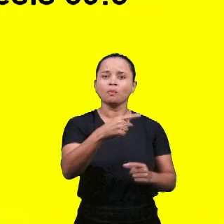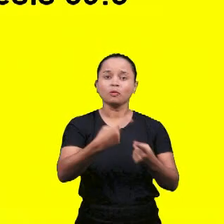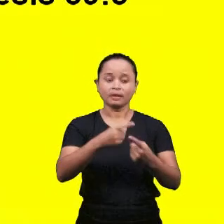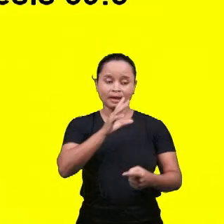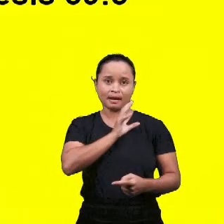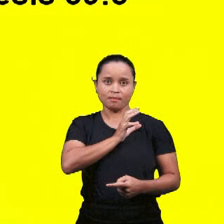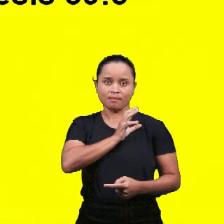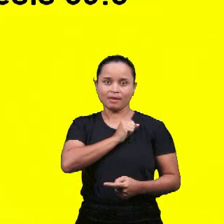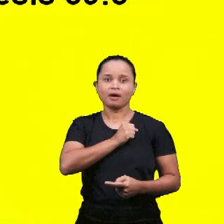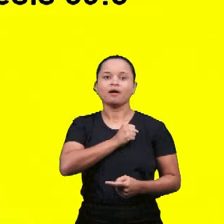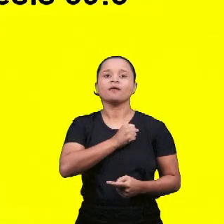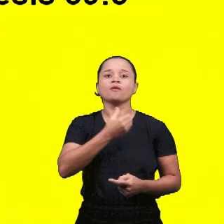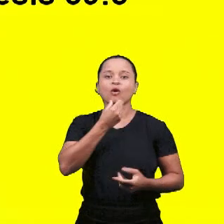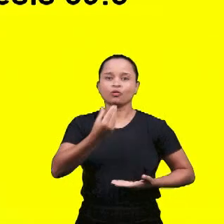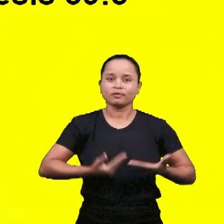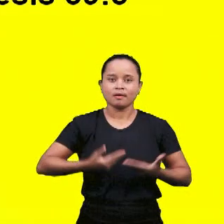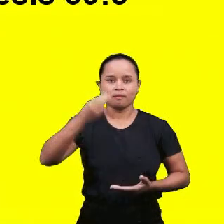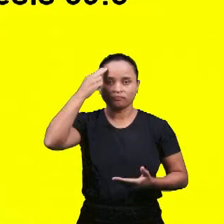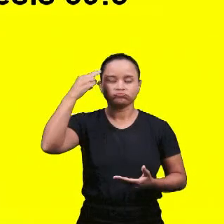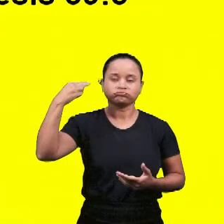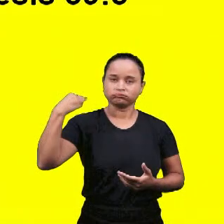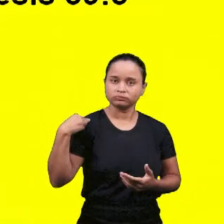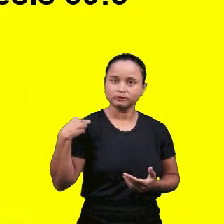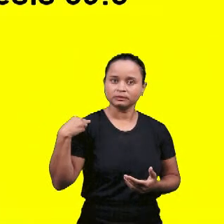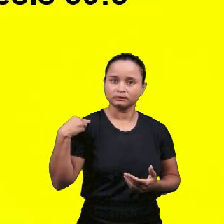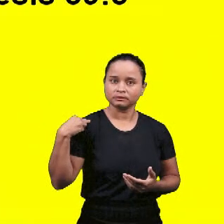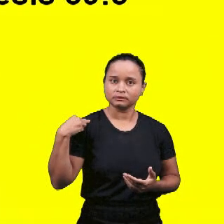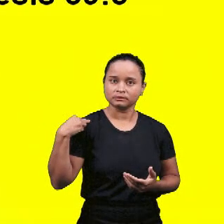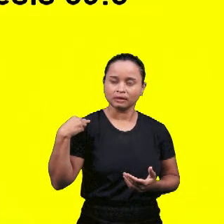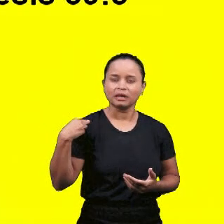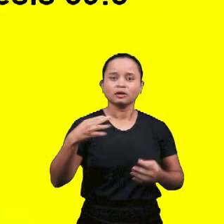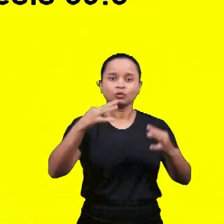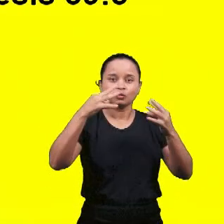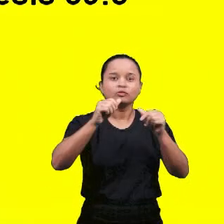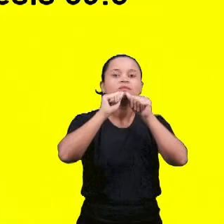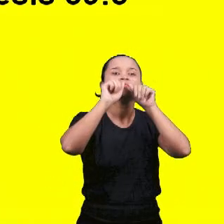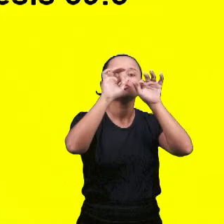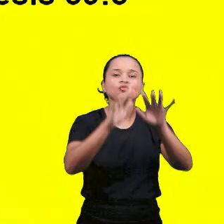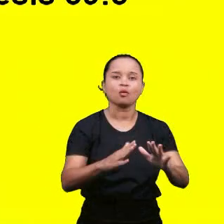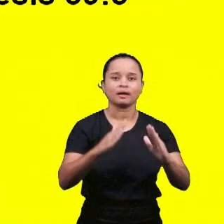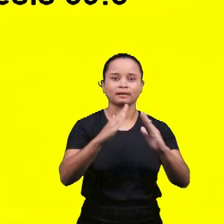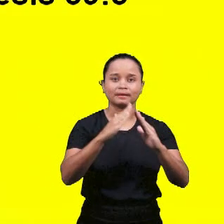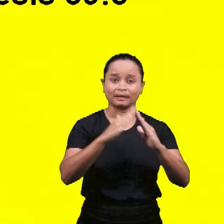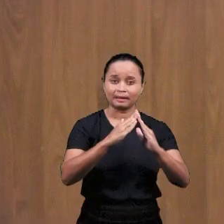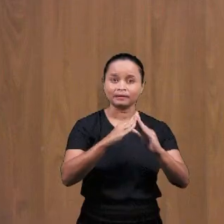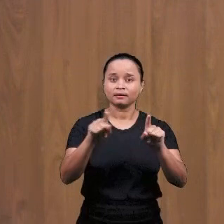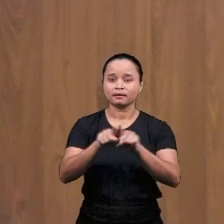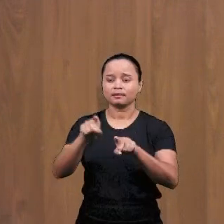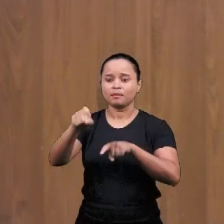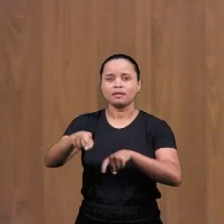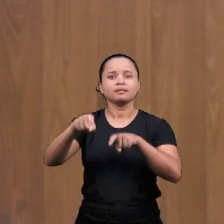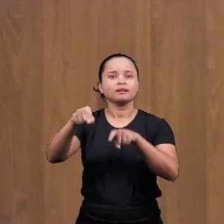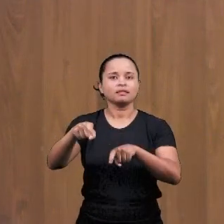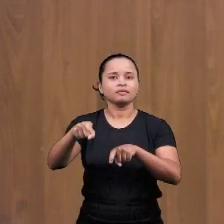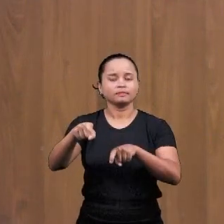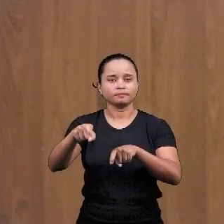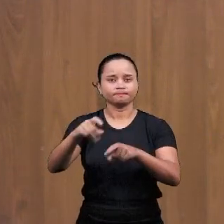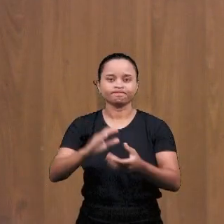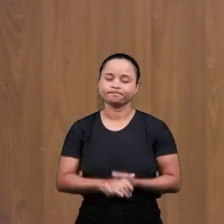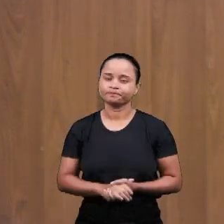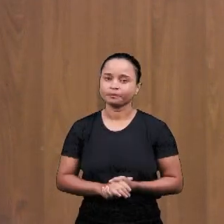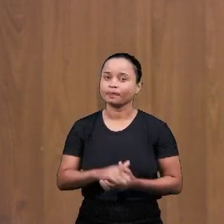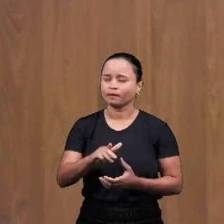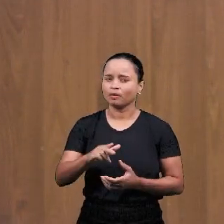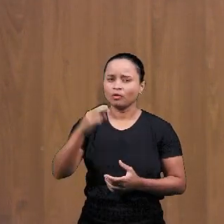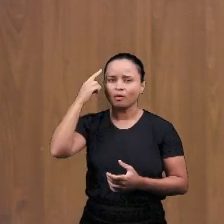avait dans la maison et dans le champ. Joseph a été vendu comme esclave par ses frères. Il